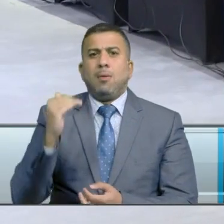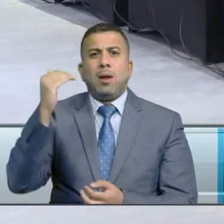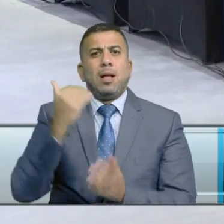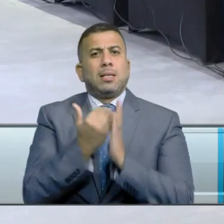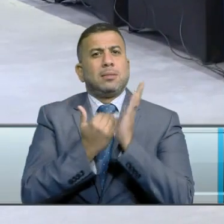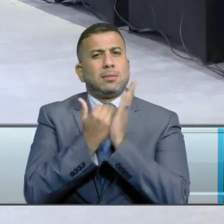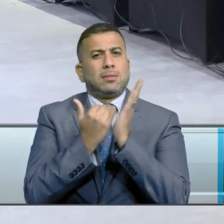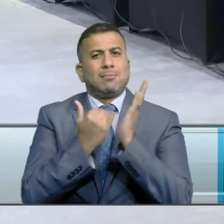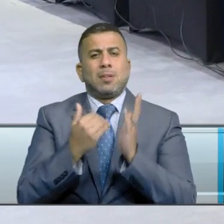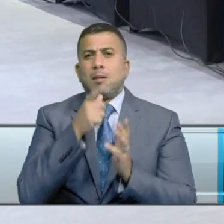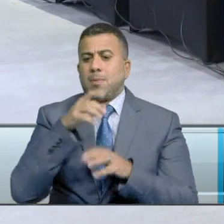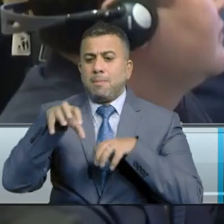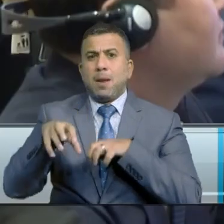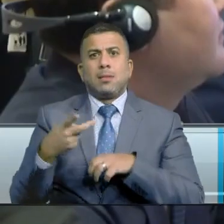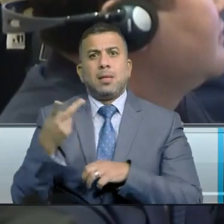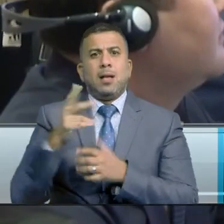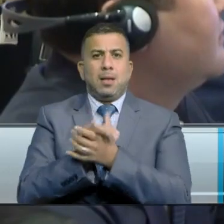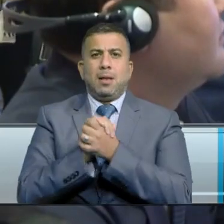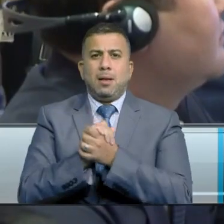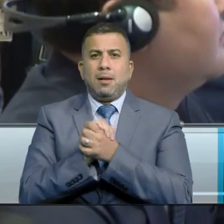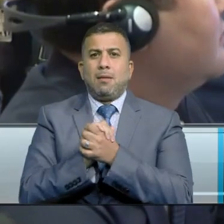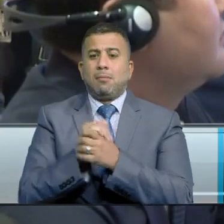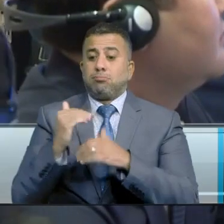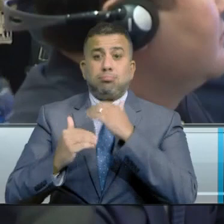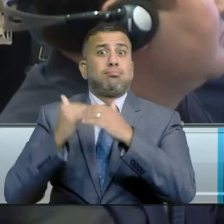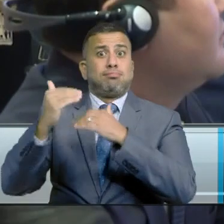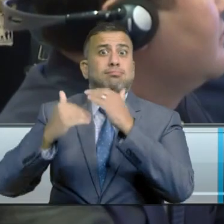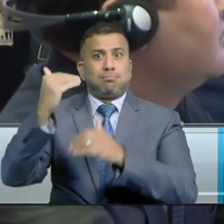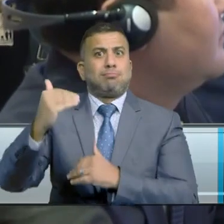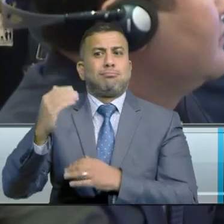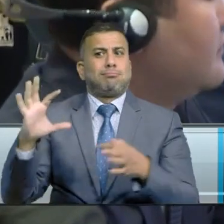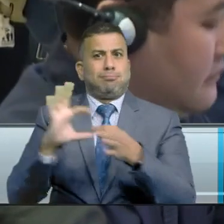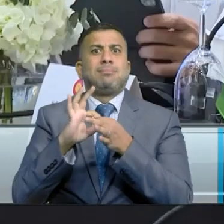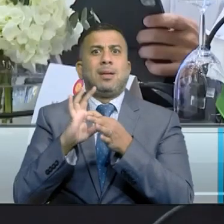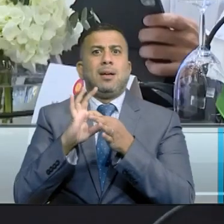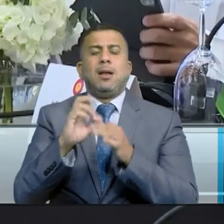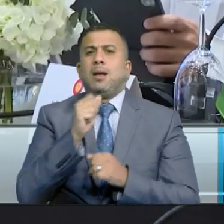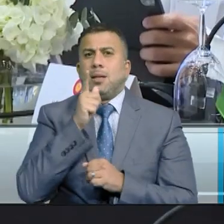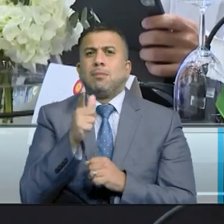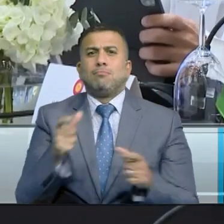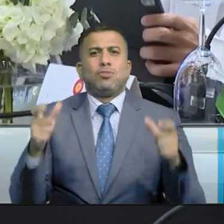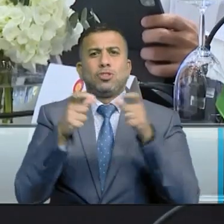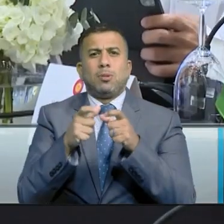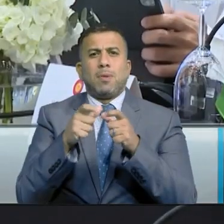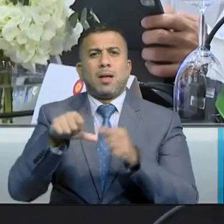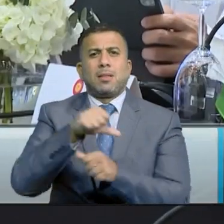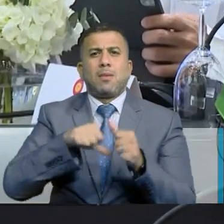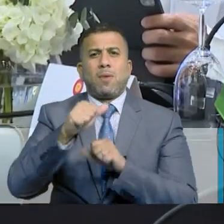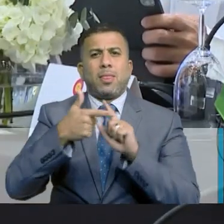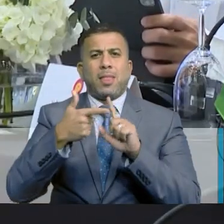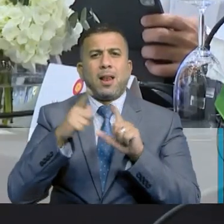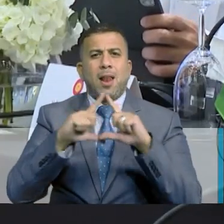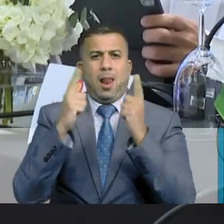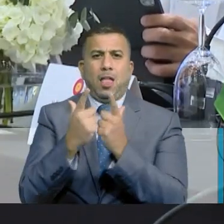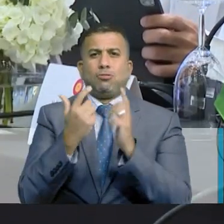الاقتصاديه المستدام الاقتصاد البلدين الصديقين خلال المرحله المقبله جاء ذلك خلال انعقاد اجتماع